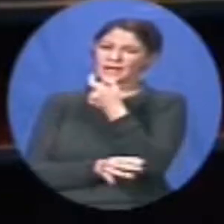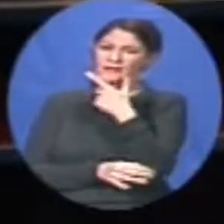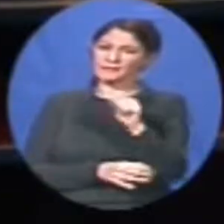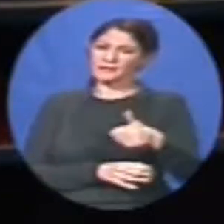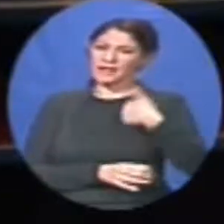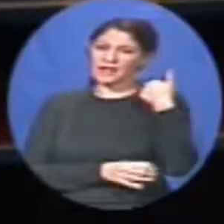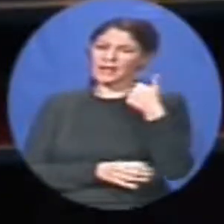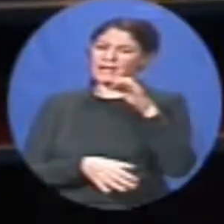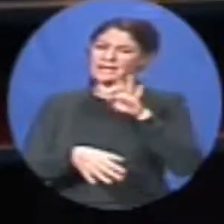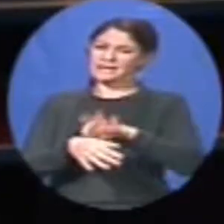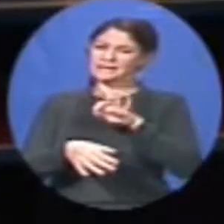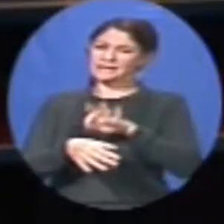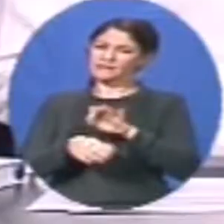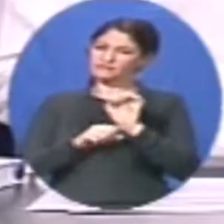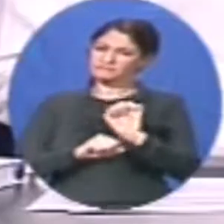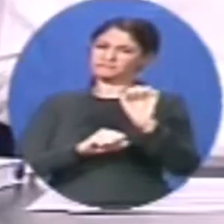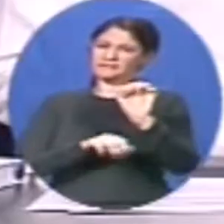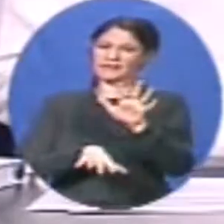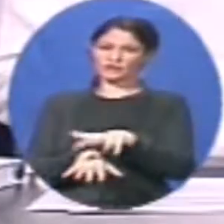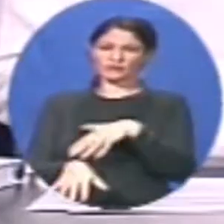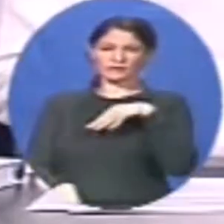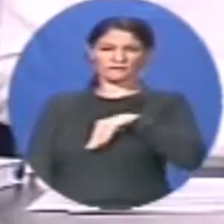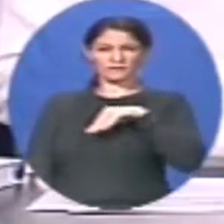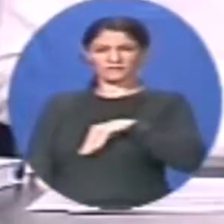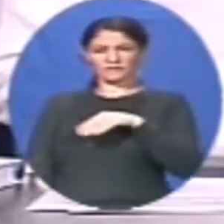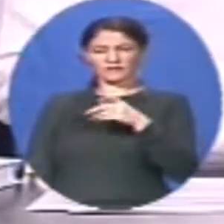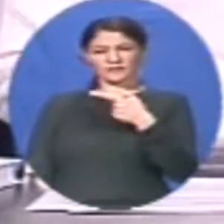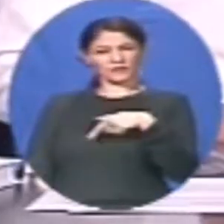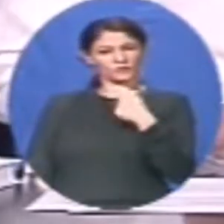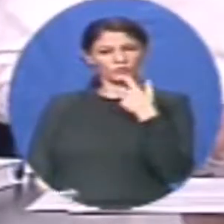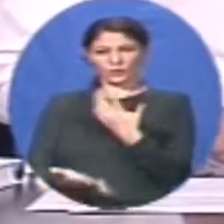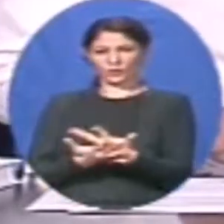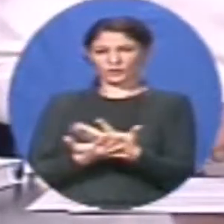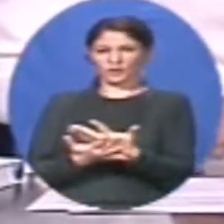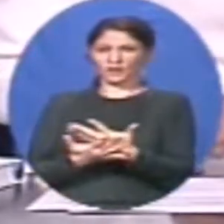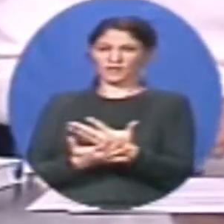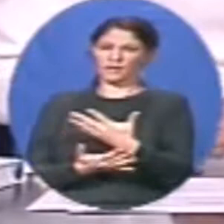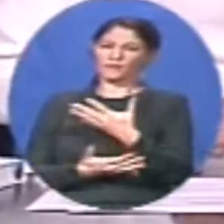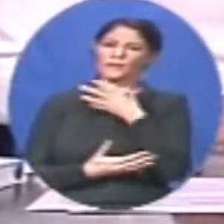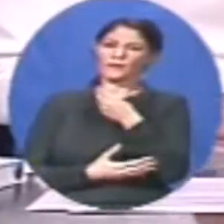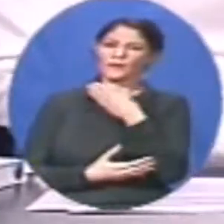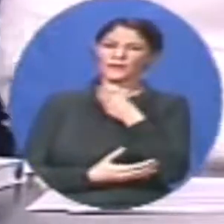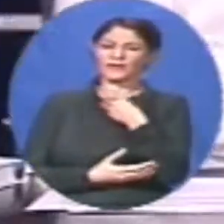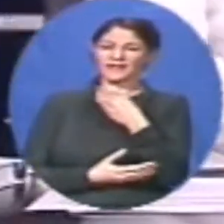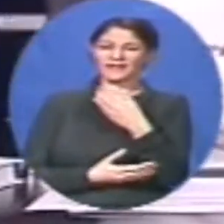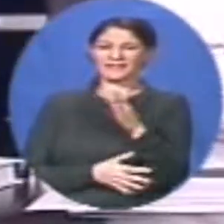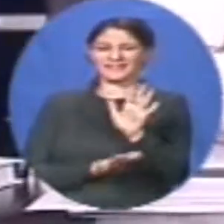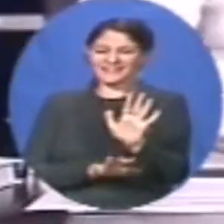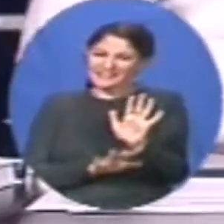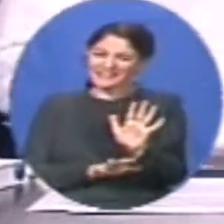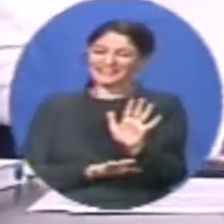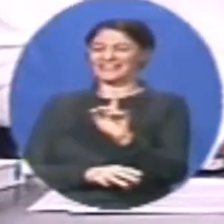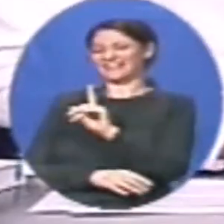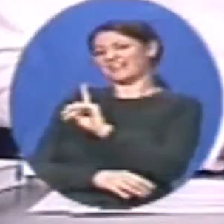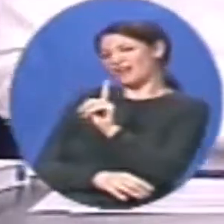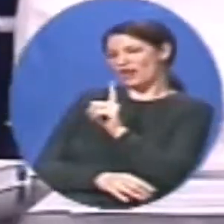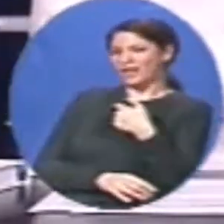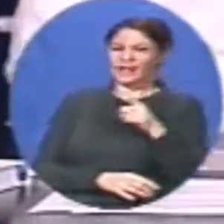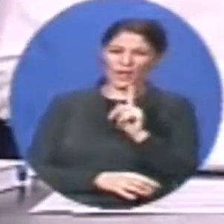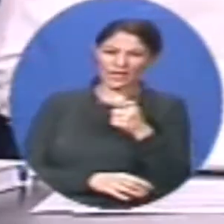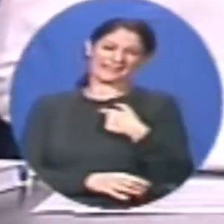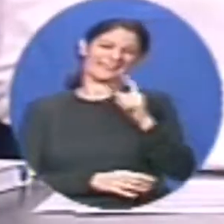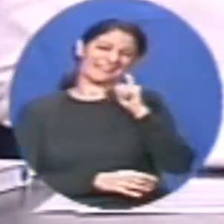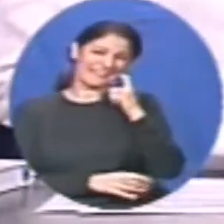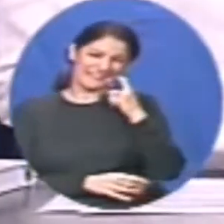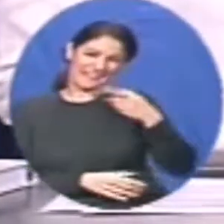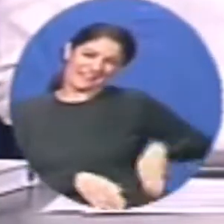ונפשית. שלום וברכה. אז בוא נודה, שרה, כולנו מכורים לטלפון. אני ממש לא, רגע, אני רק שנייה, יש לי פה את הטלפון. כולנו